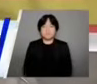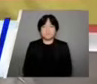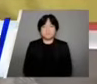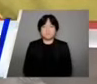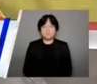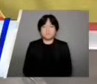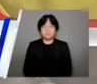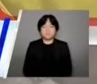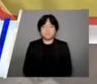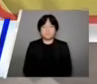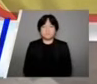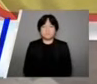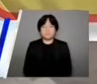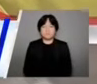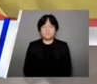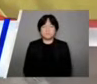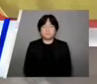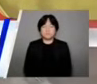Apo, magandang umaga po.